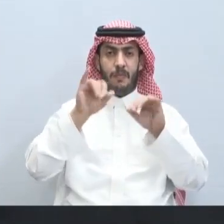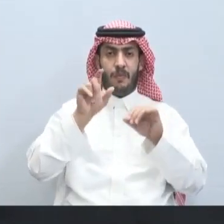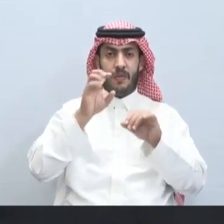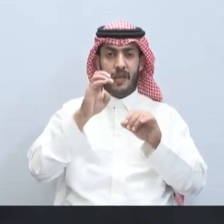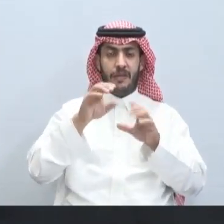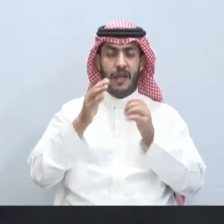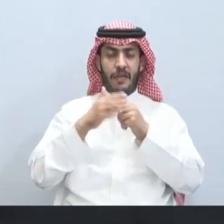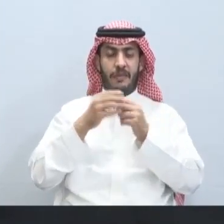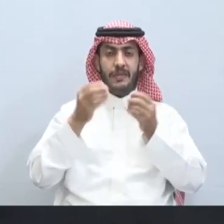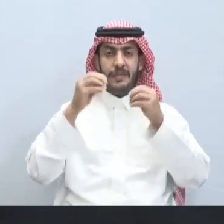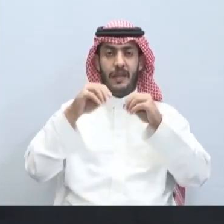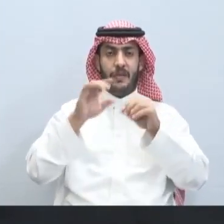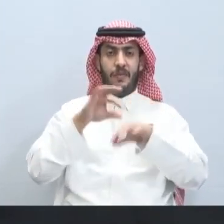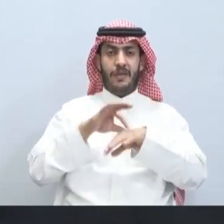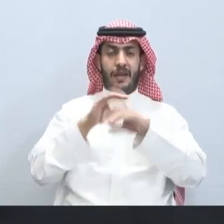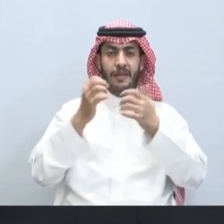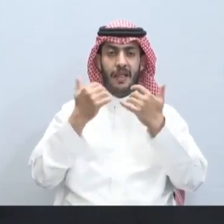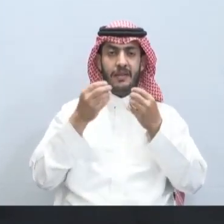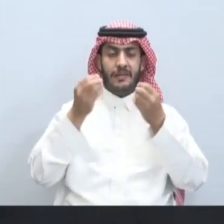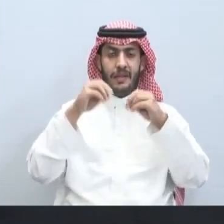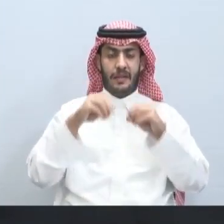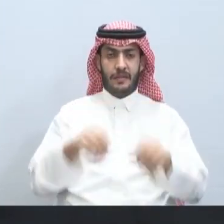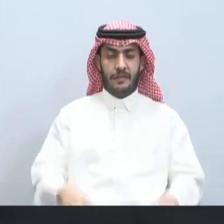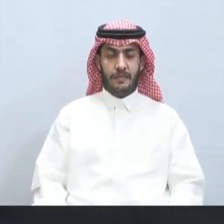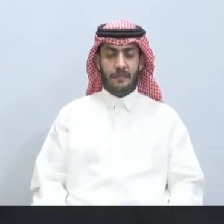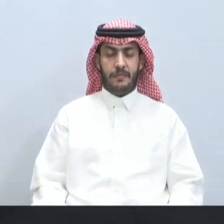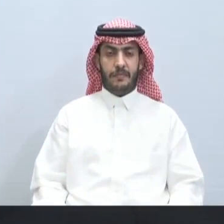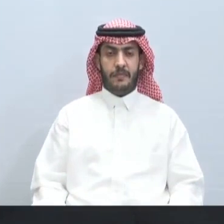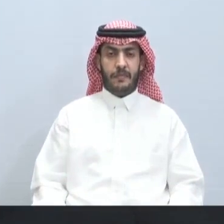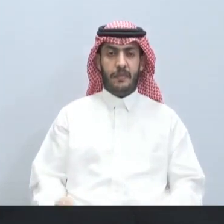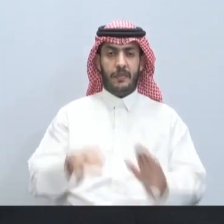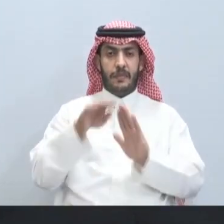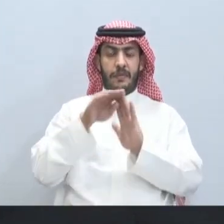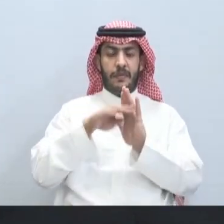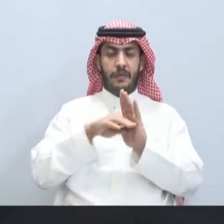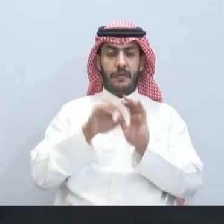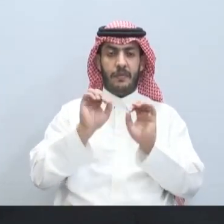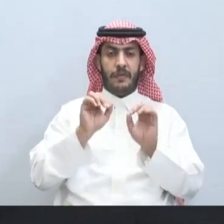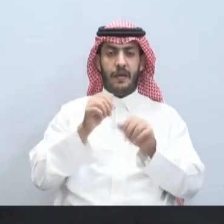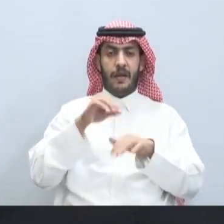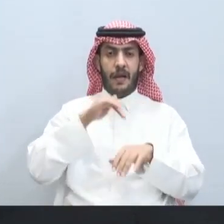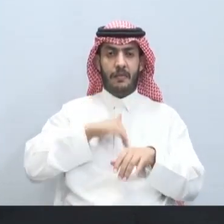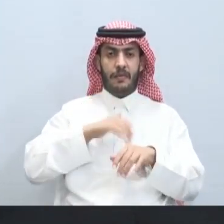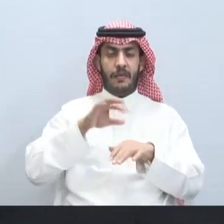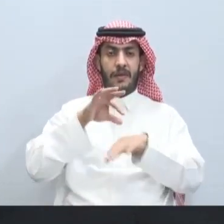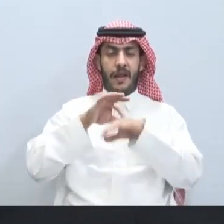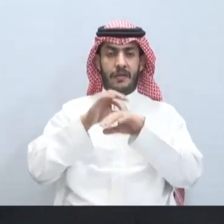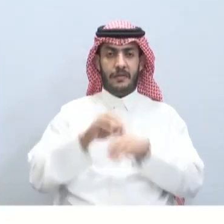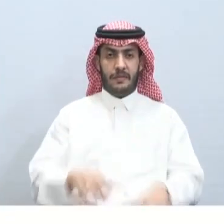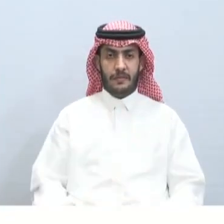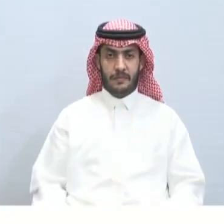والخدمات وايضا العملاء يستهدفون شراء المنتجات بحكم انني متخصص في تلبيه حاجاتهم ورغباتهم